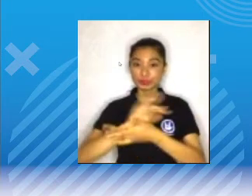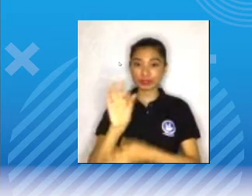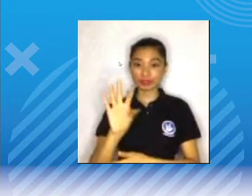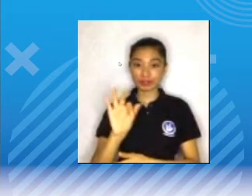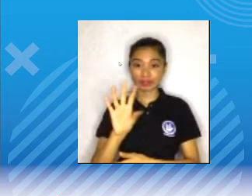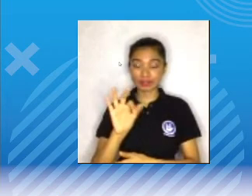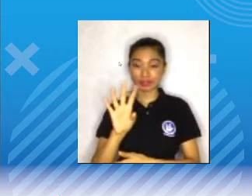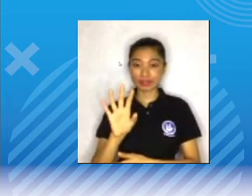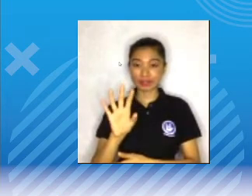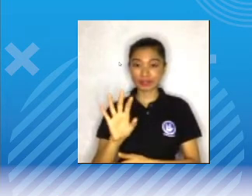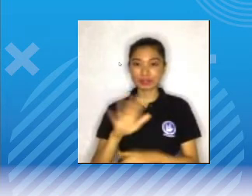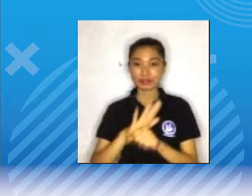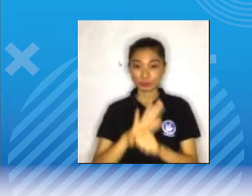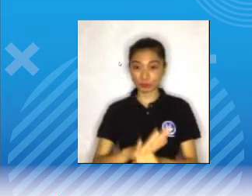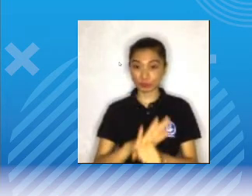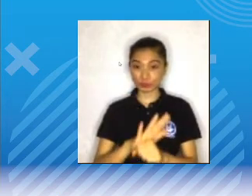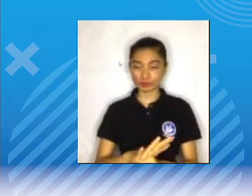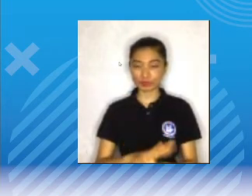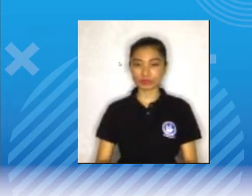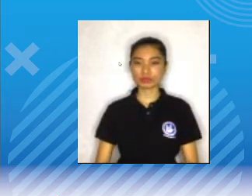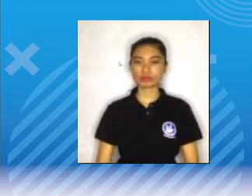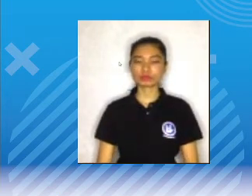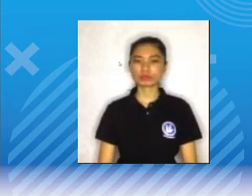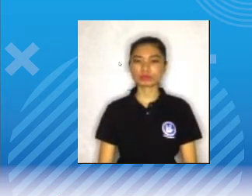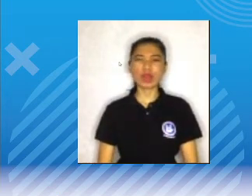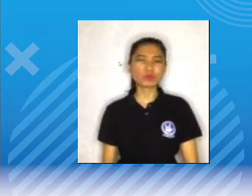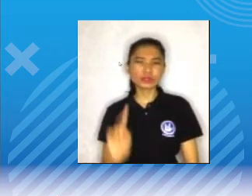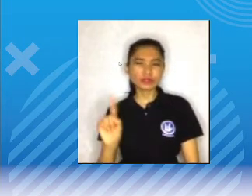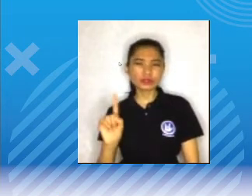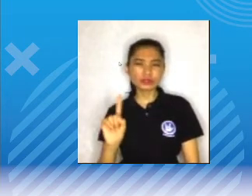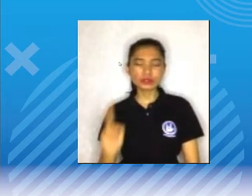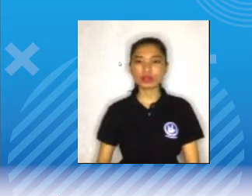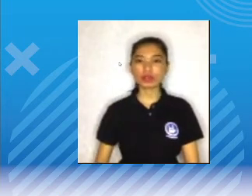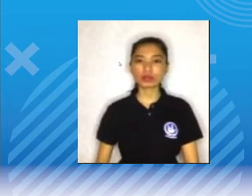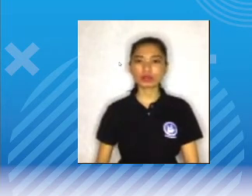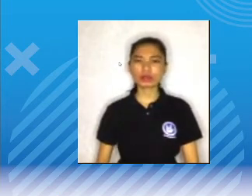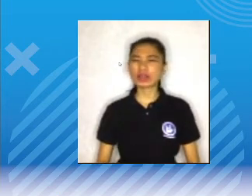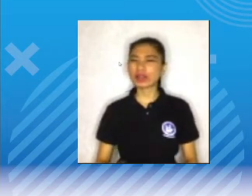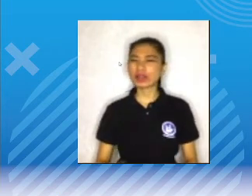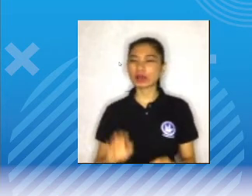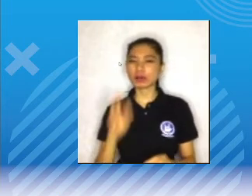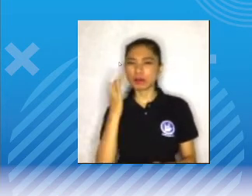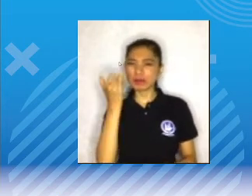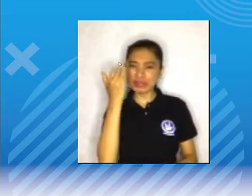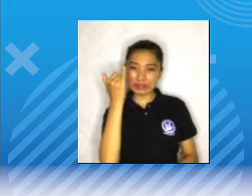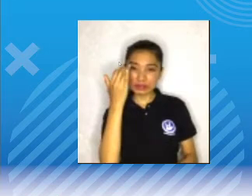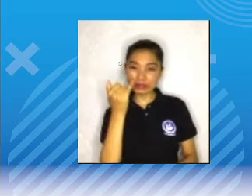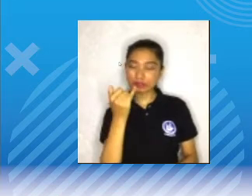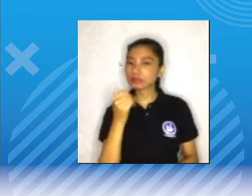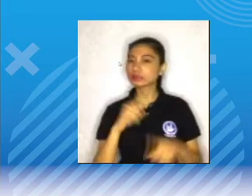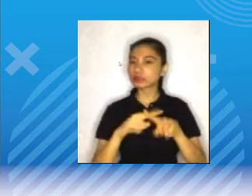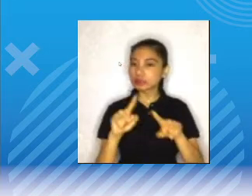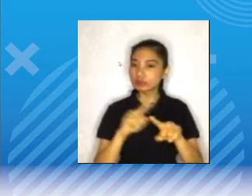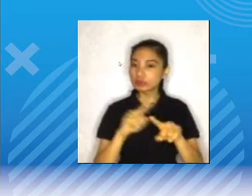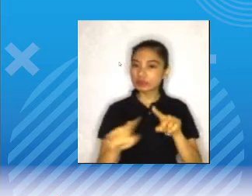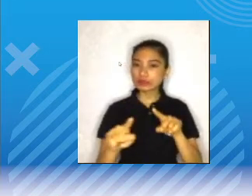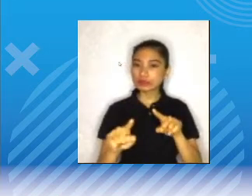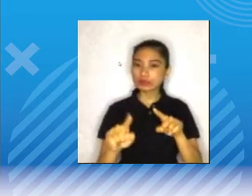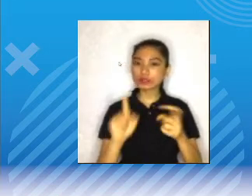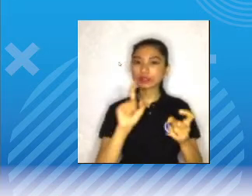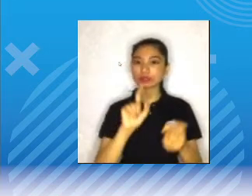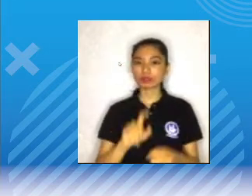stress and kung bakit iba yung impact nito sa atin kumpara doon sa